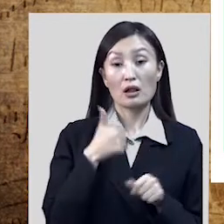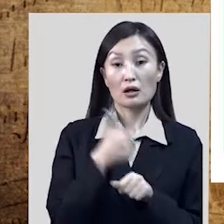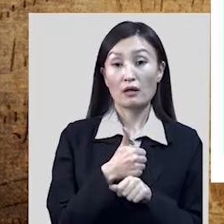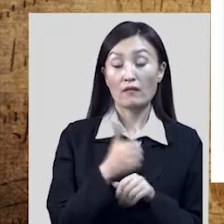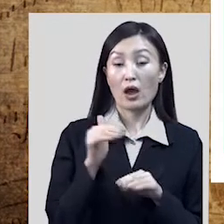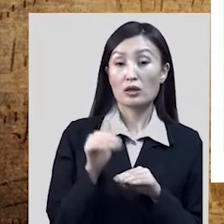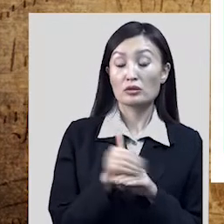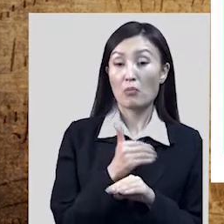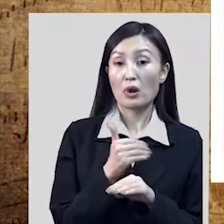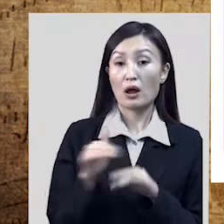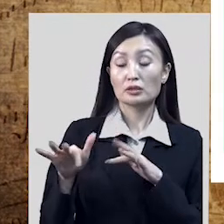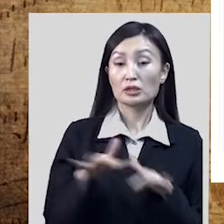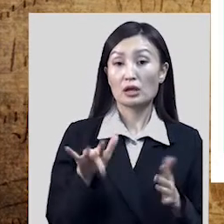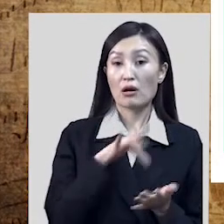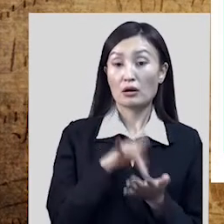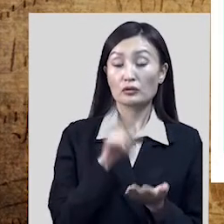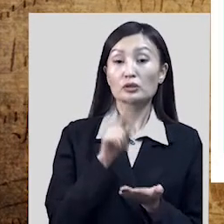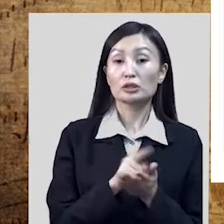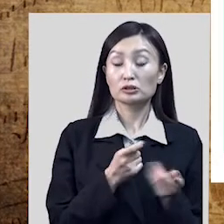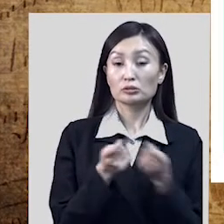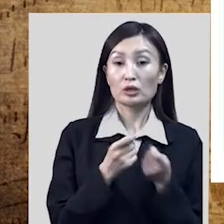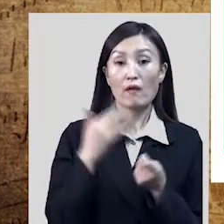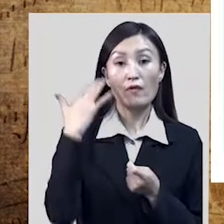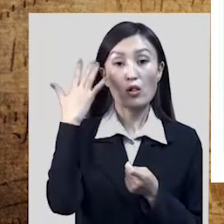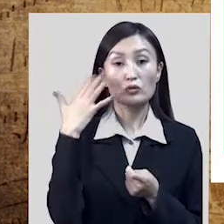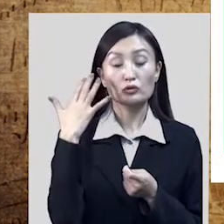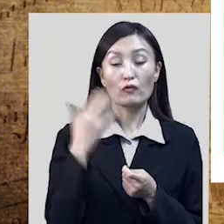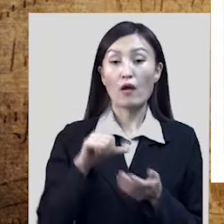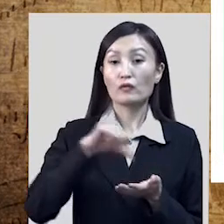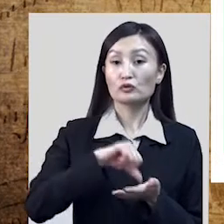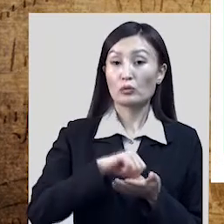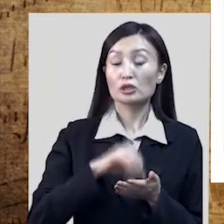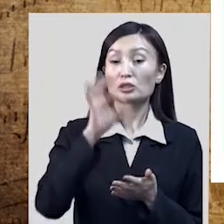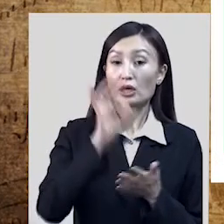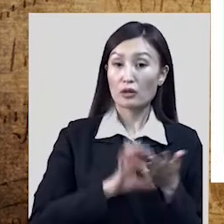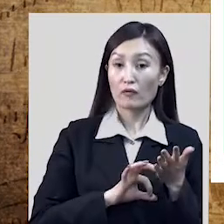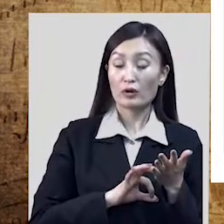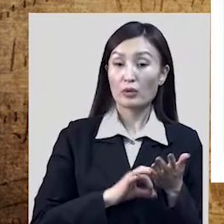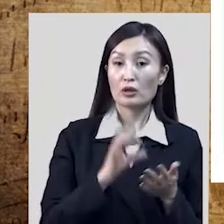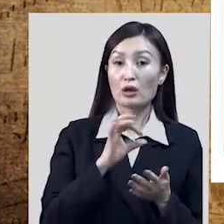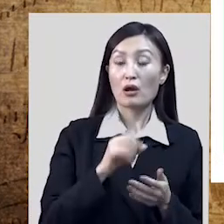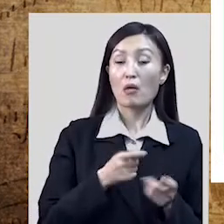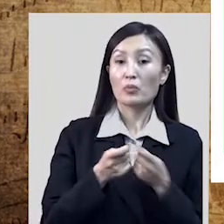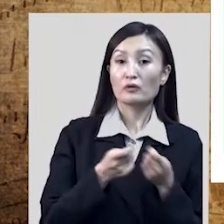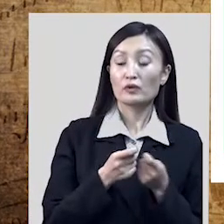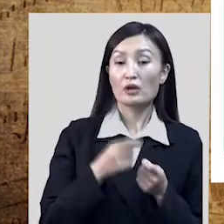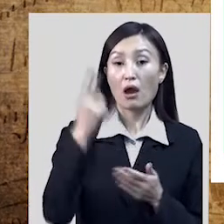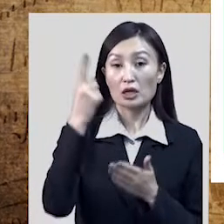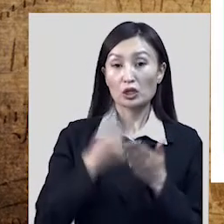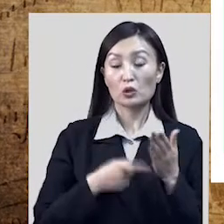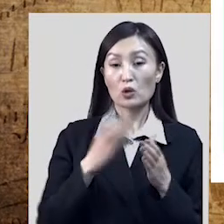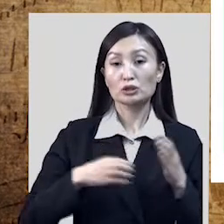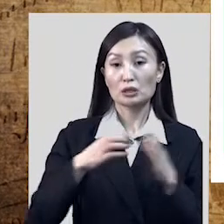добродетельных городов должны находиться правители философа поступающей одновременно и в роли предводители религиозной